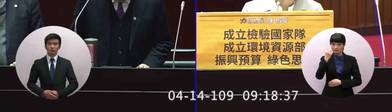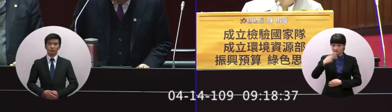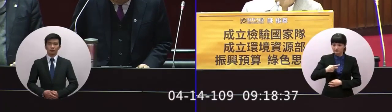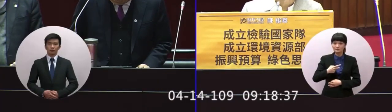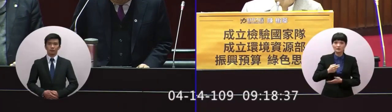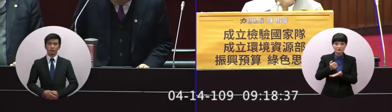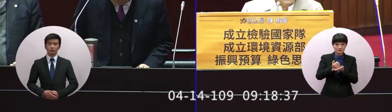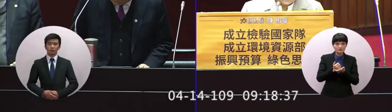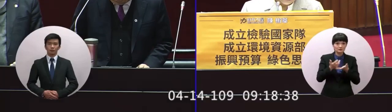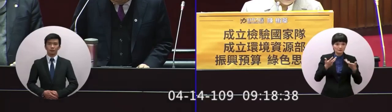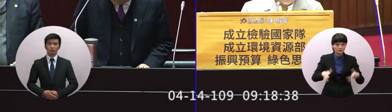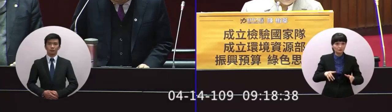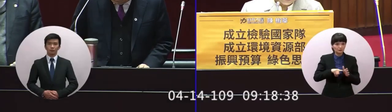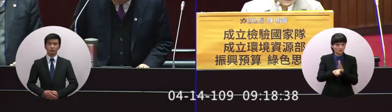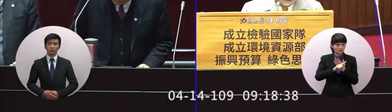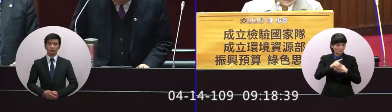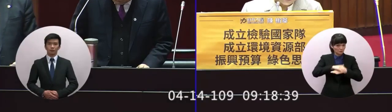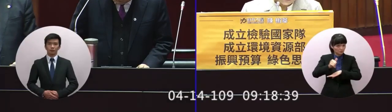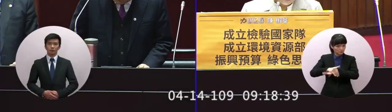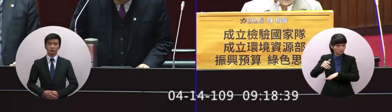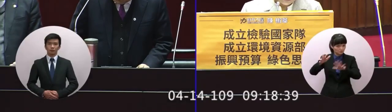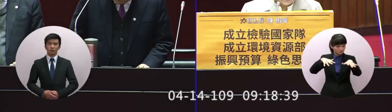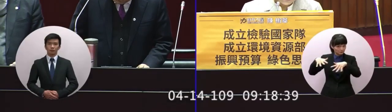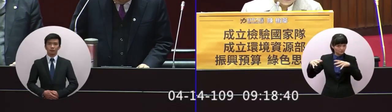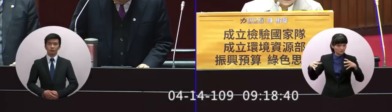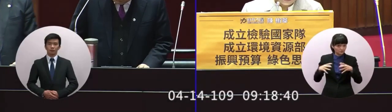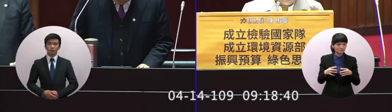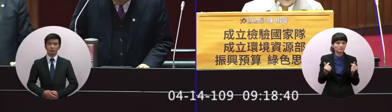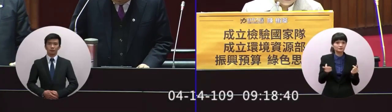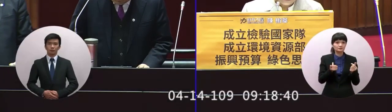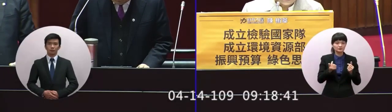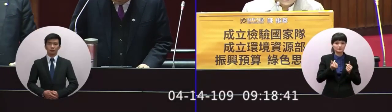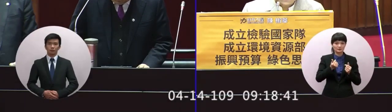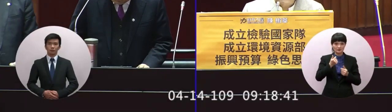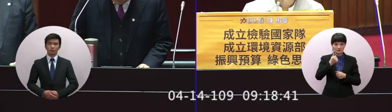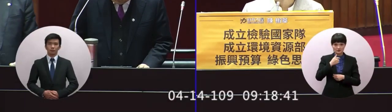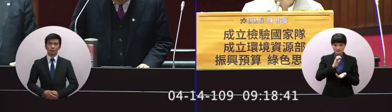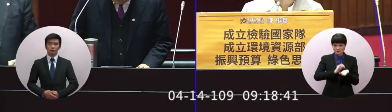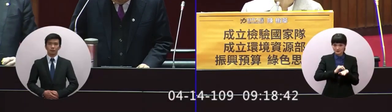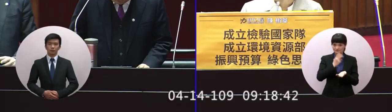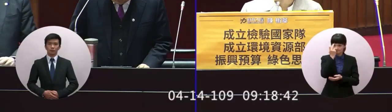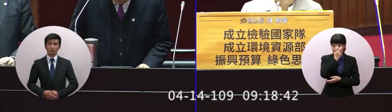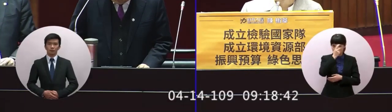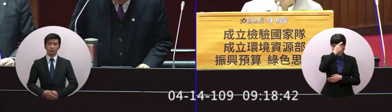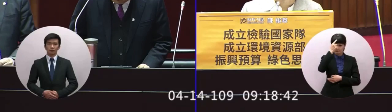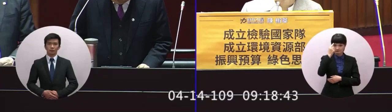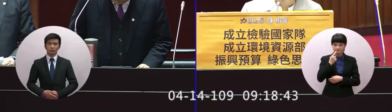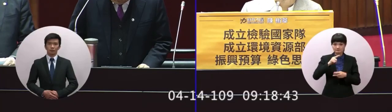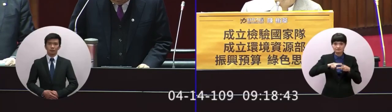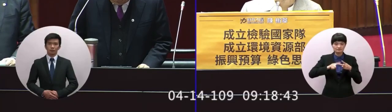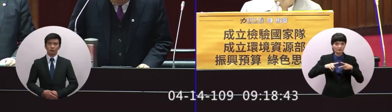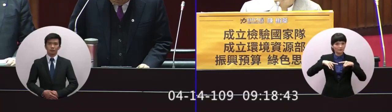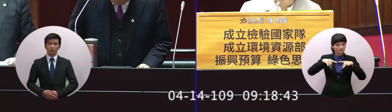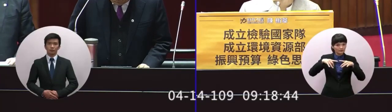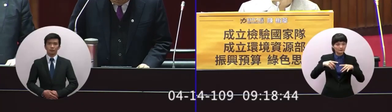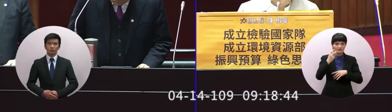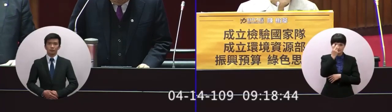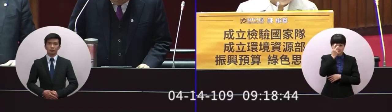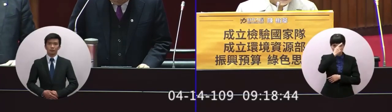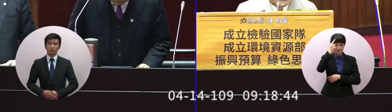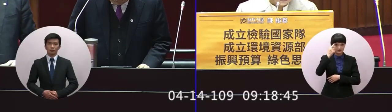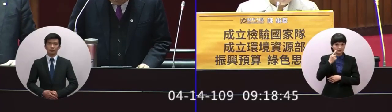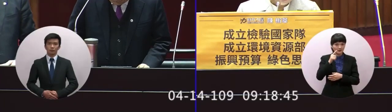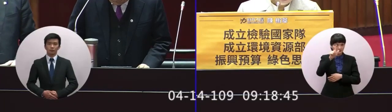医检师哈，还有这个放射检验师这些人士哈，能够来加入这